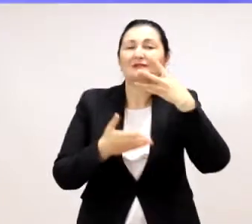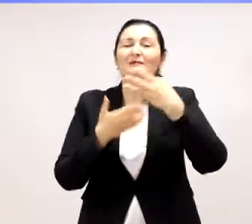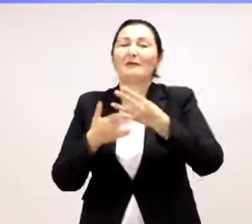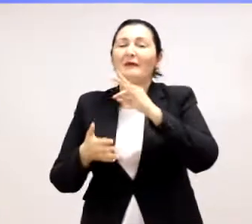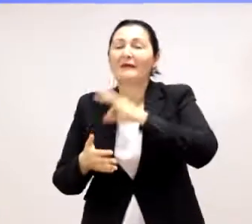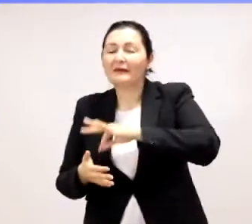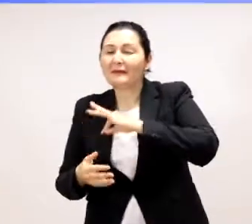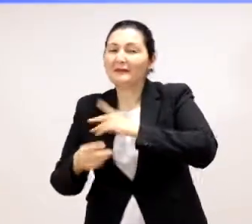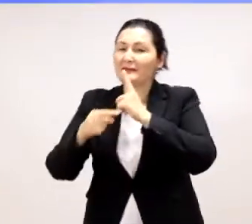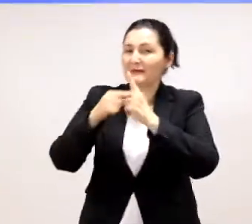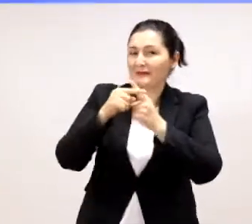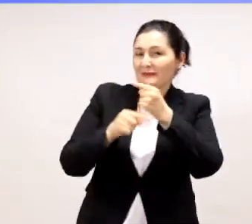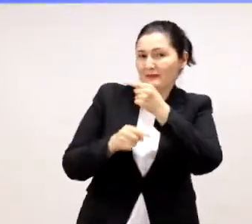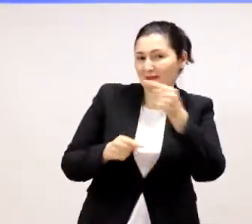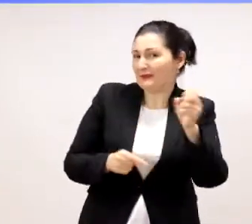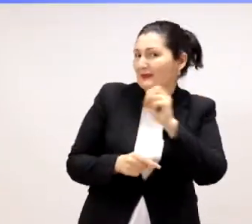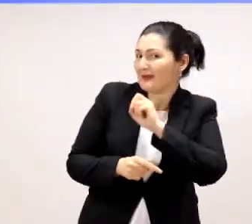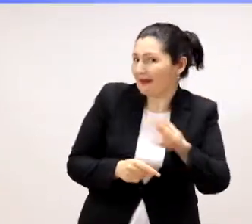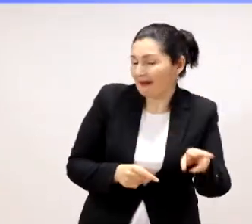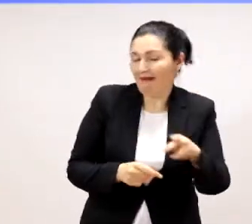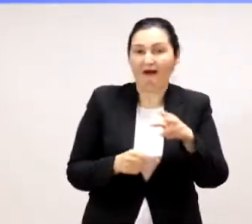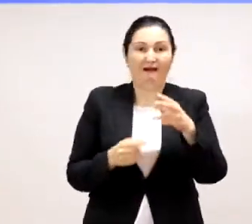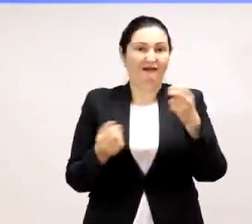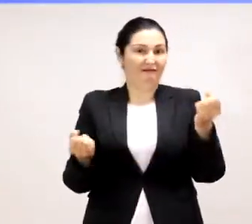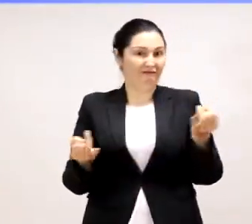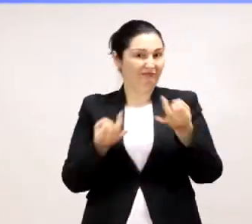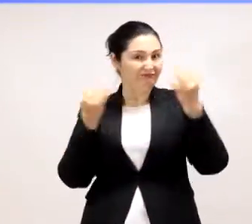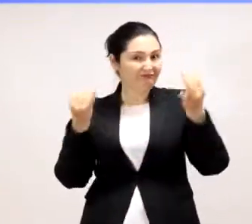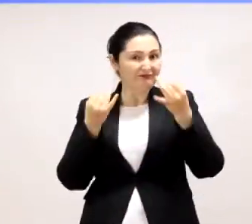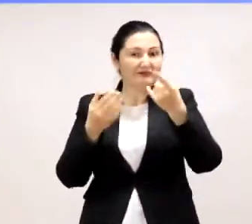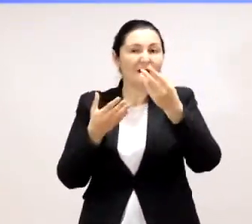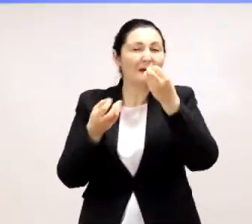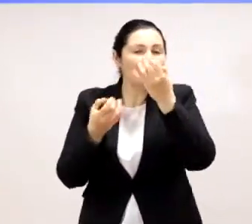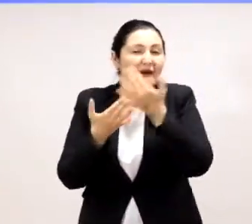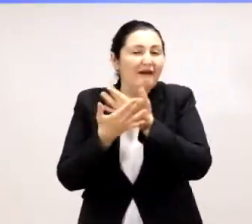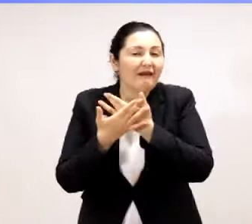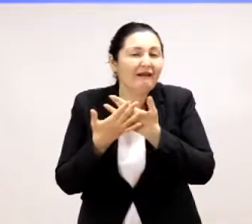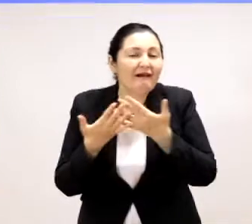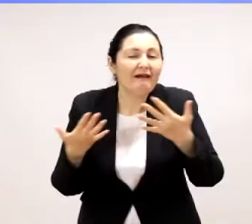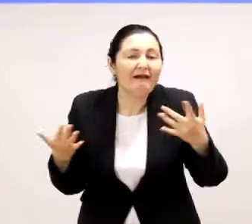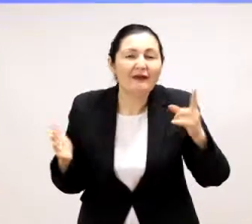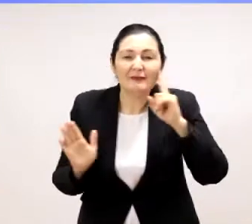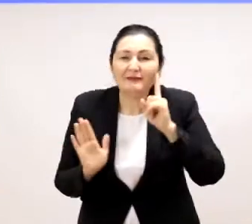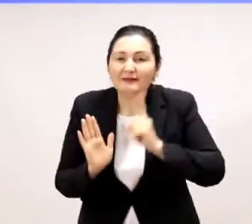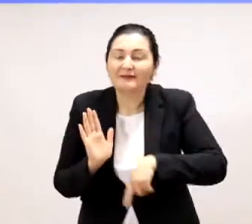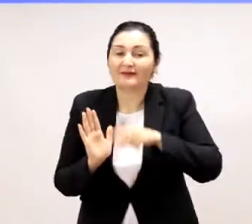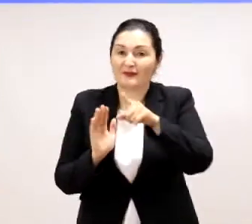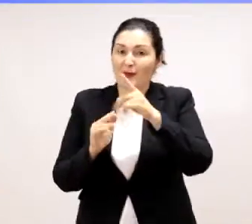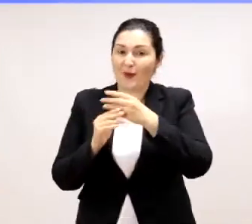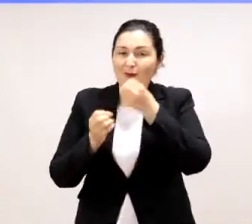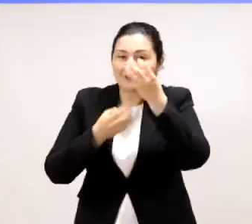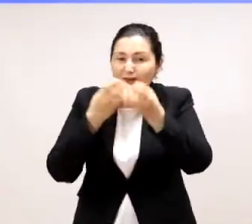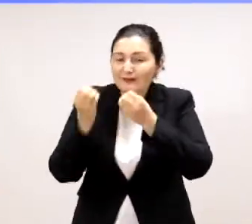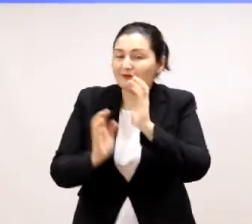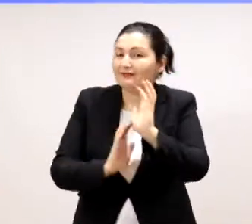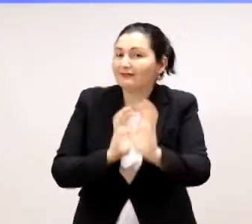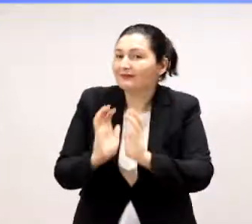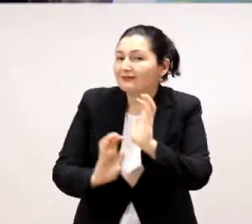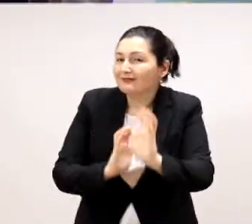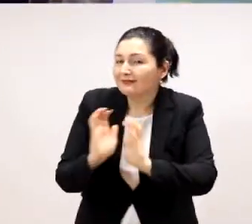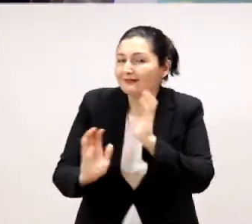را دارند. درست گفتی لولا جان، نمودی گلها خیلی زیادند و برای پرورش کردن